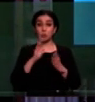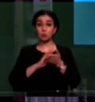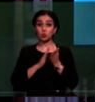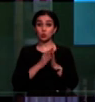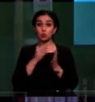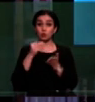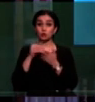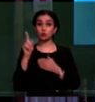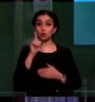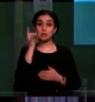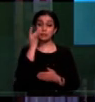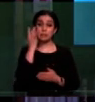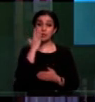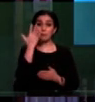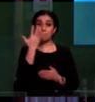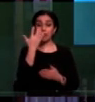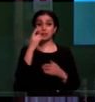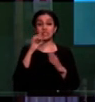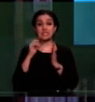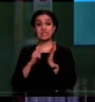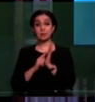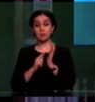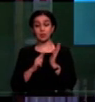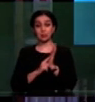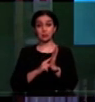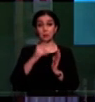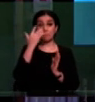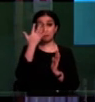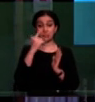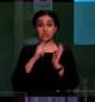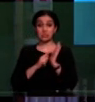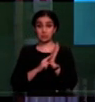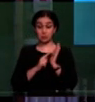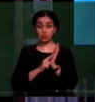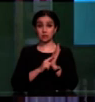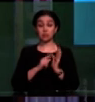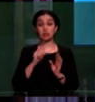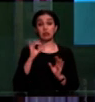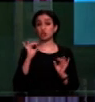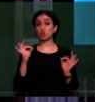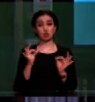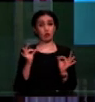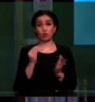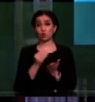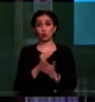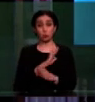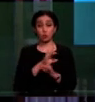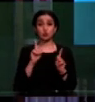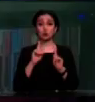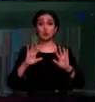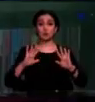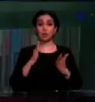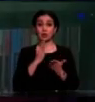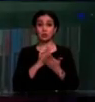купил сахар. Это 5 к 7, 5 седьмых дробь. И ничего не купил – это вероятность